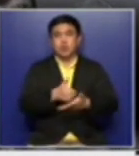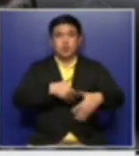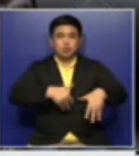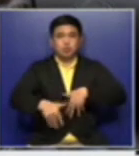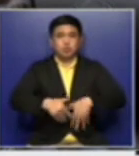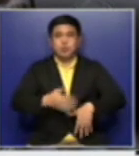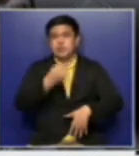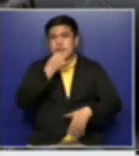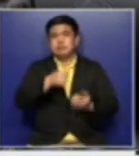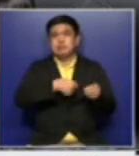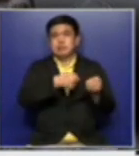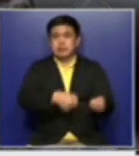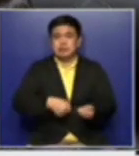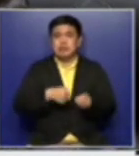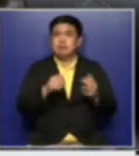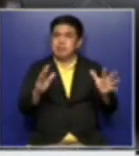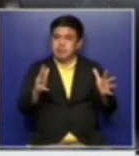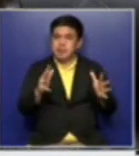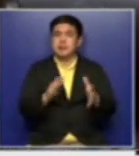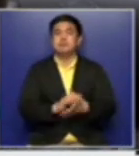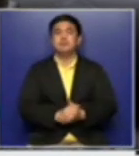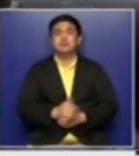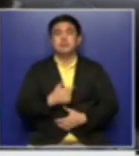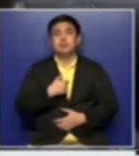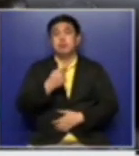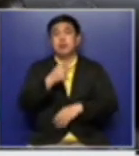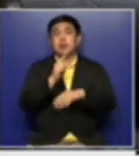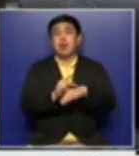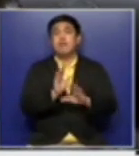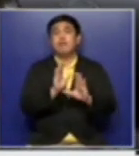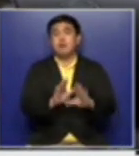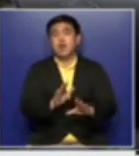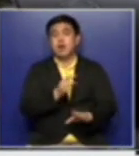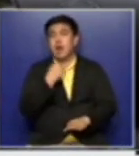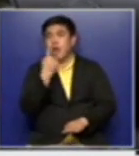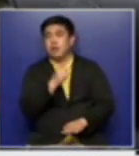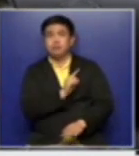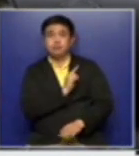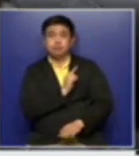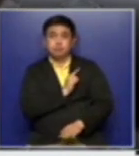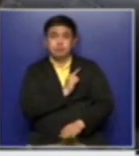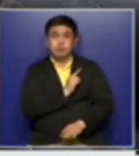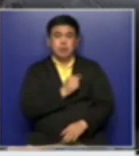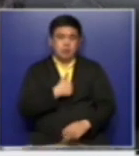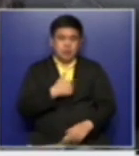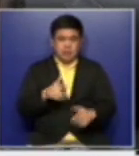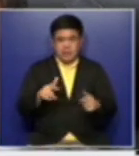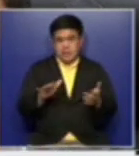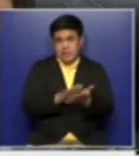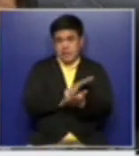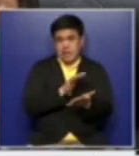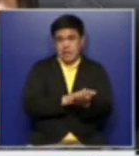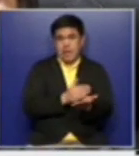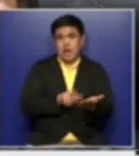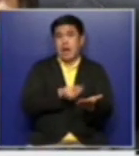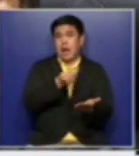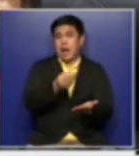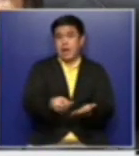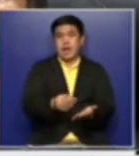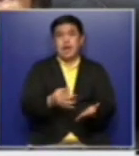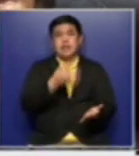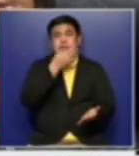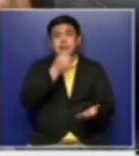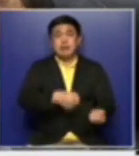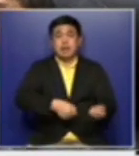ยท่านประธานที่เคารพครับหน่วยงานที่มีความสำคัญยิ่งในการดูแลออกเอกสารสิทธิ์ที่ดินให้กับพี่น้องเกษตรก